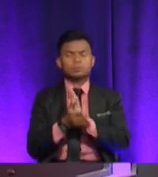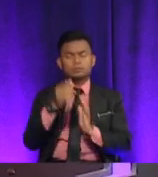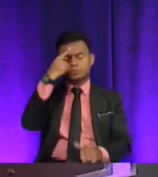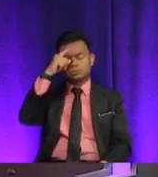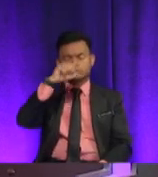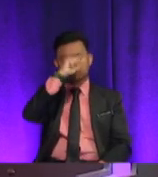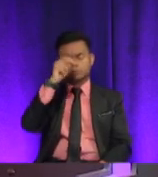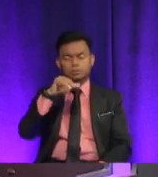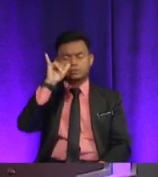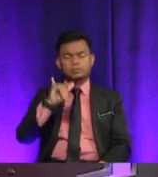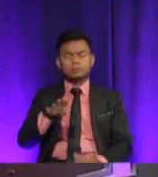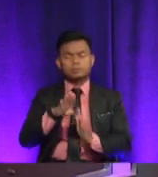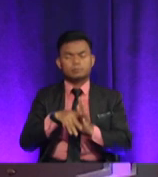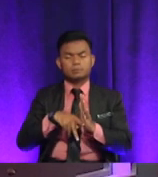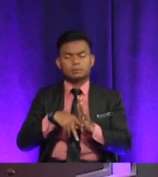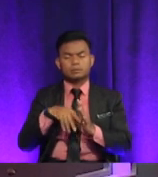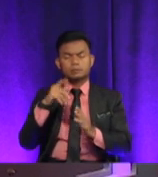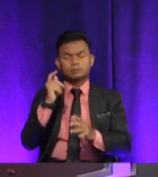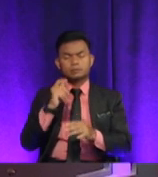berkaitan dengan